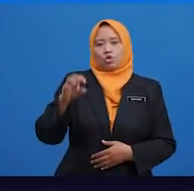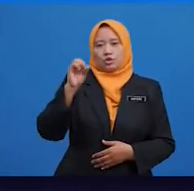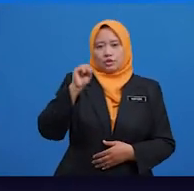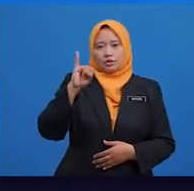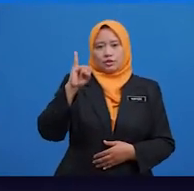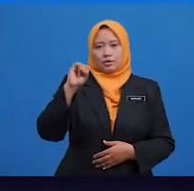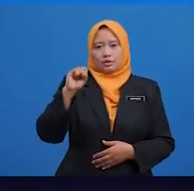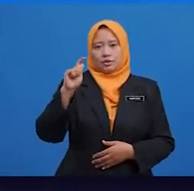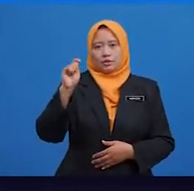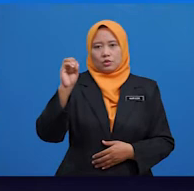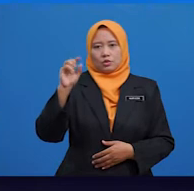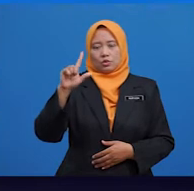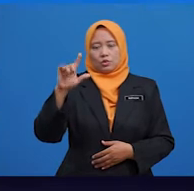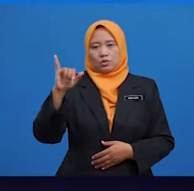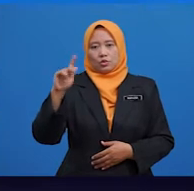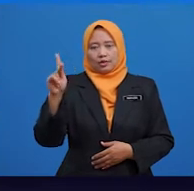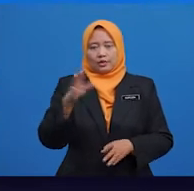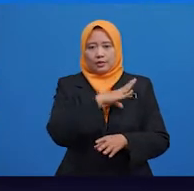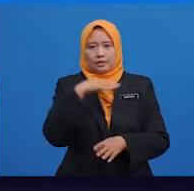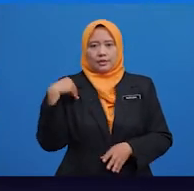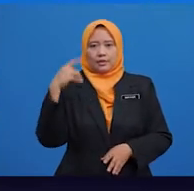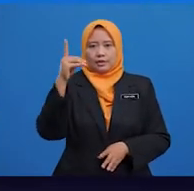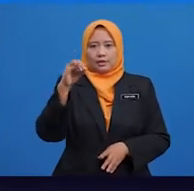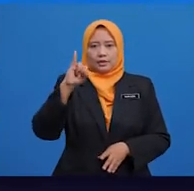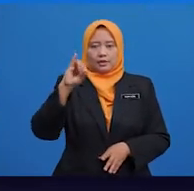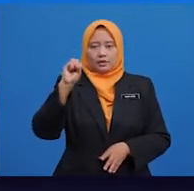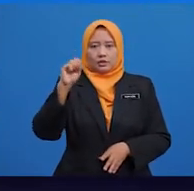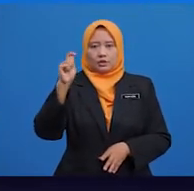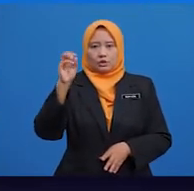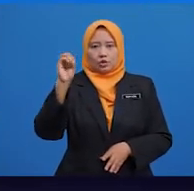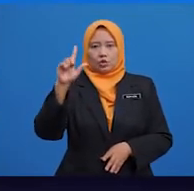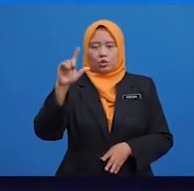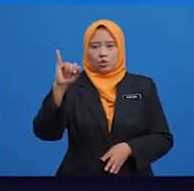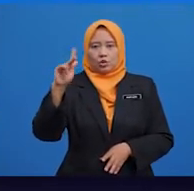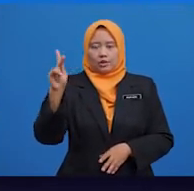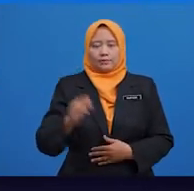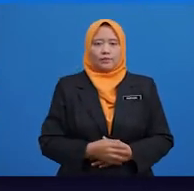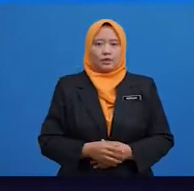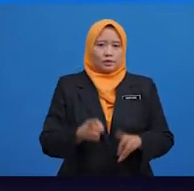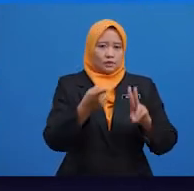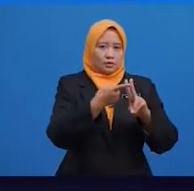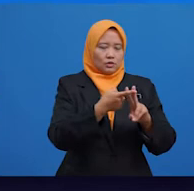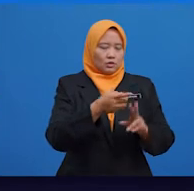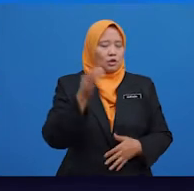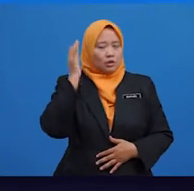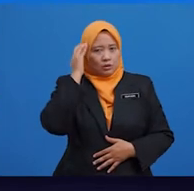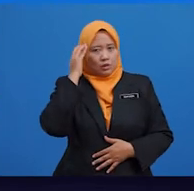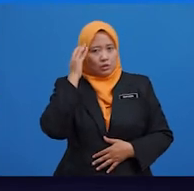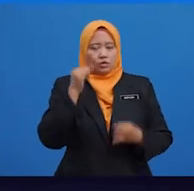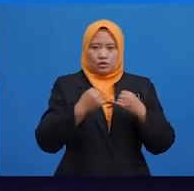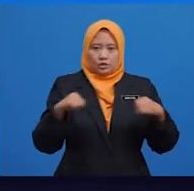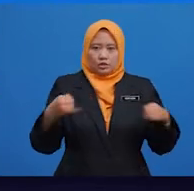diastolik. Yang kedua, kita dapat mengetahui jenis-jenis